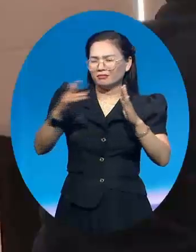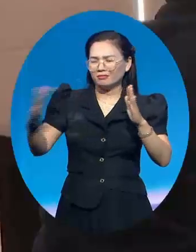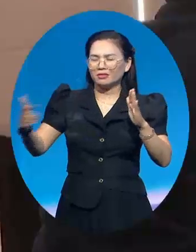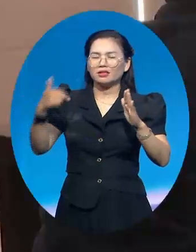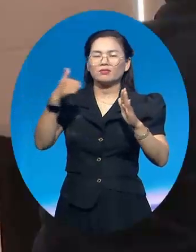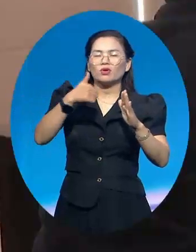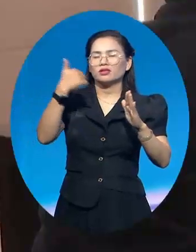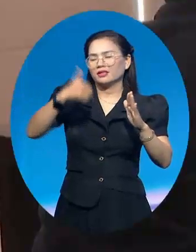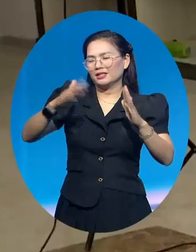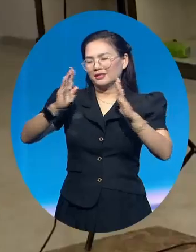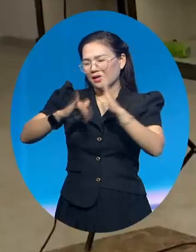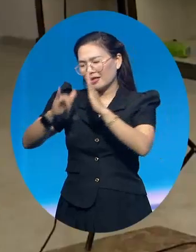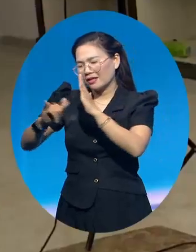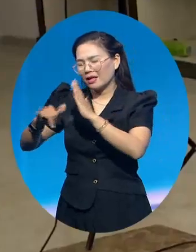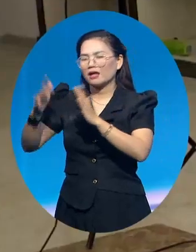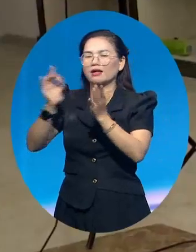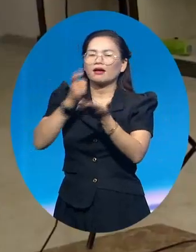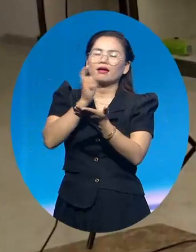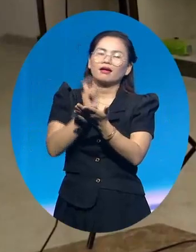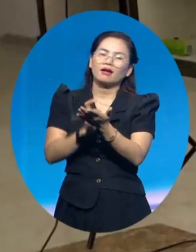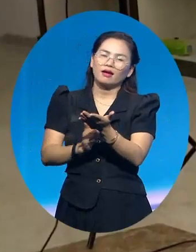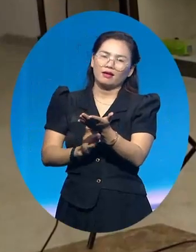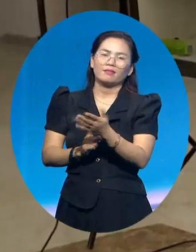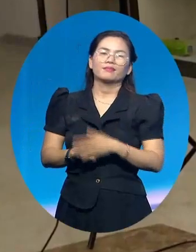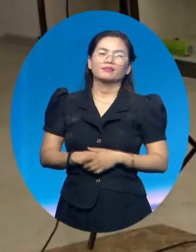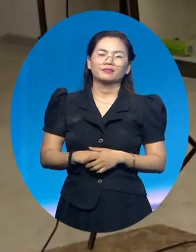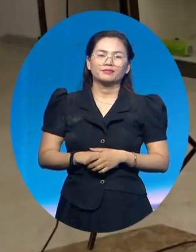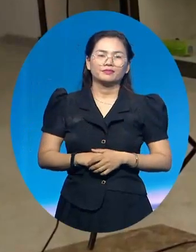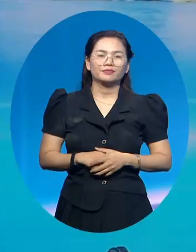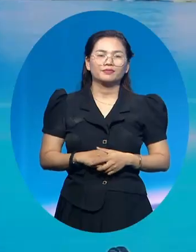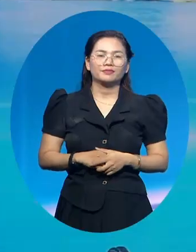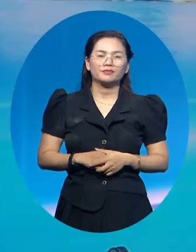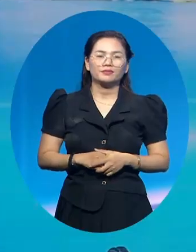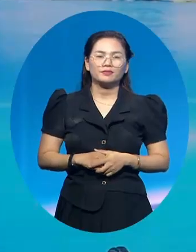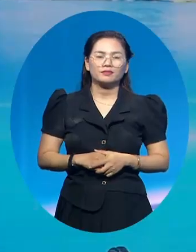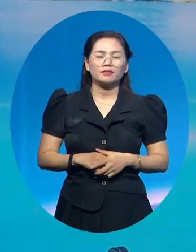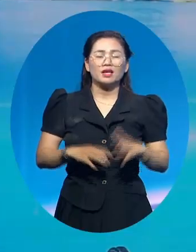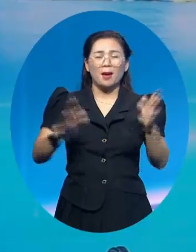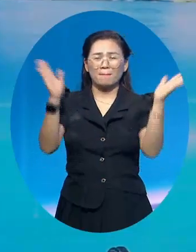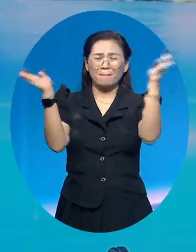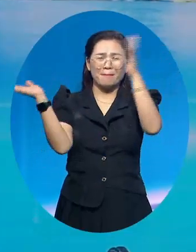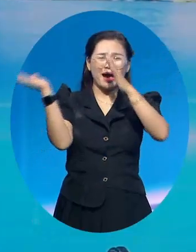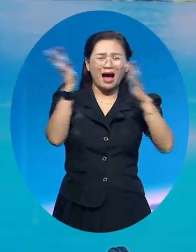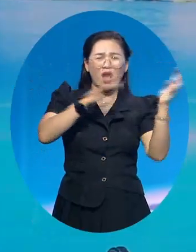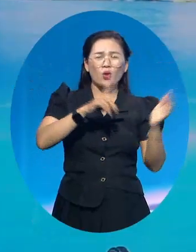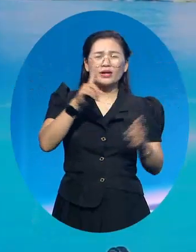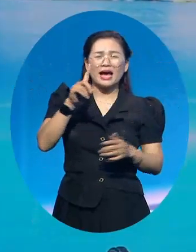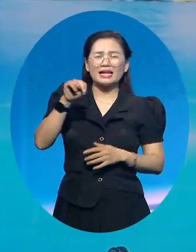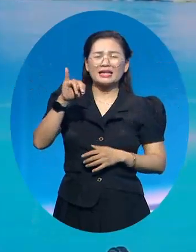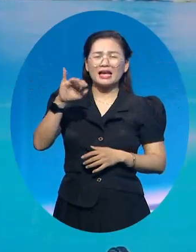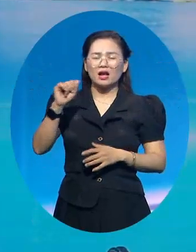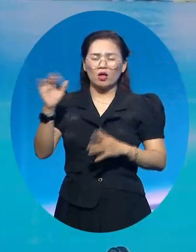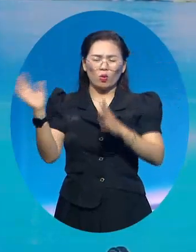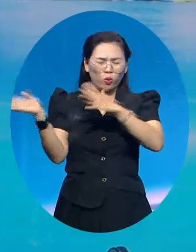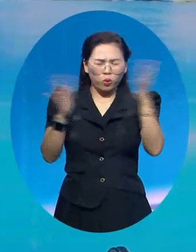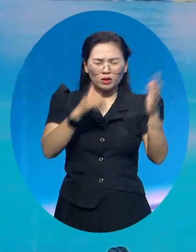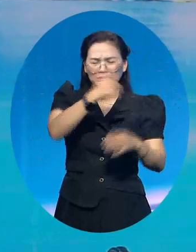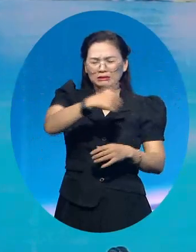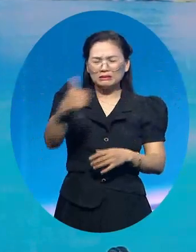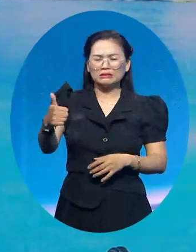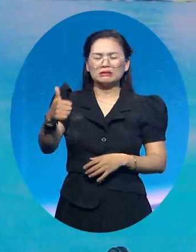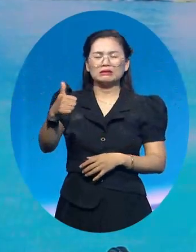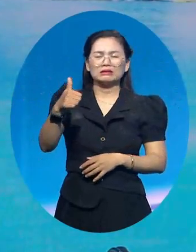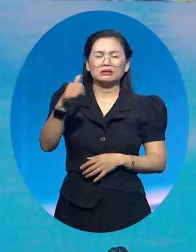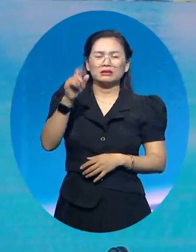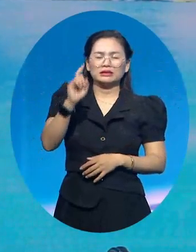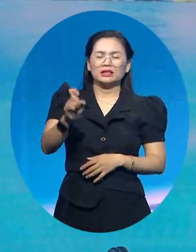trường mua bán trực tuyến tại Trung Quốc đã phát triển mạnh mẽ. Chỉ 3 tuần sau khi cơn bão Daniel đổ bộ khiến 16 người